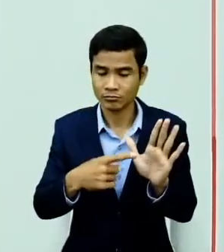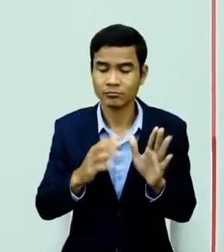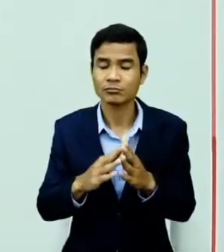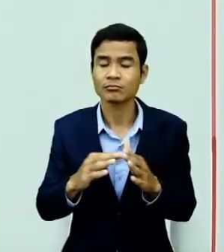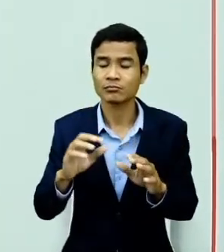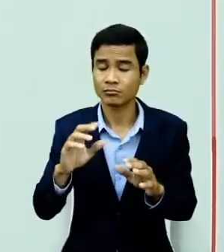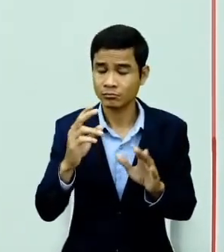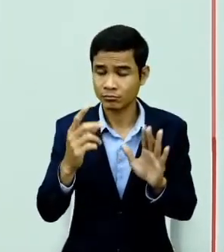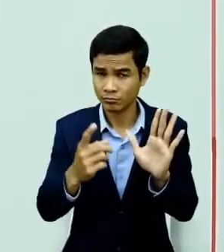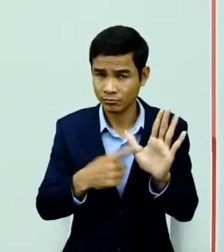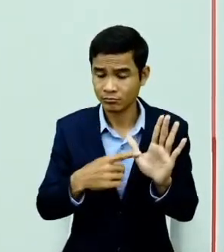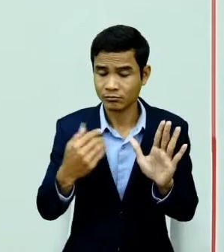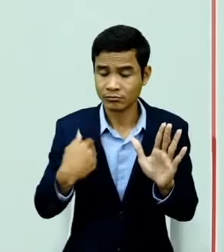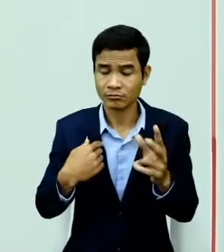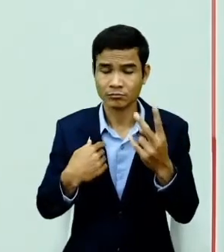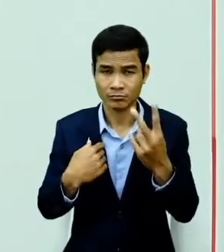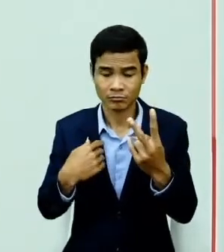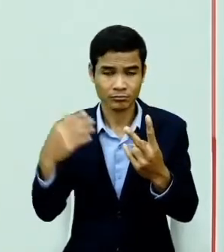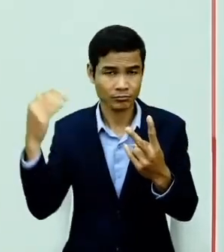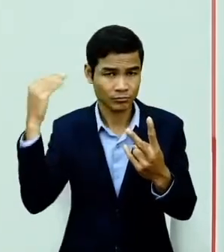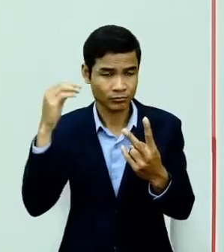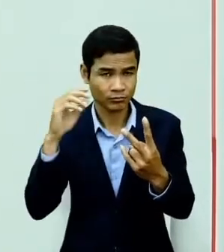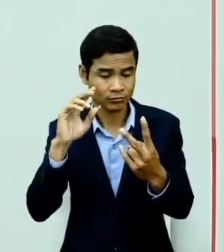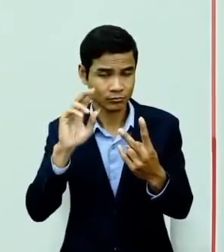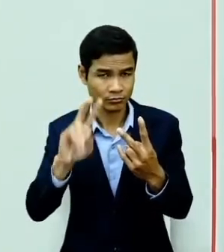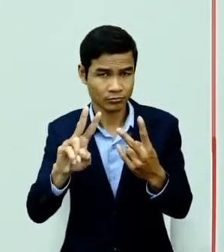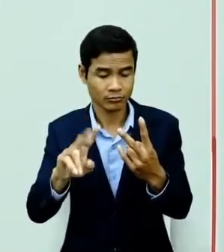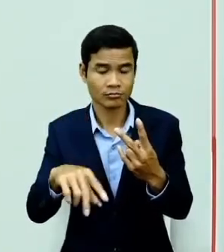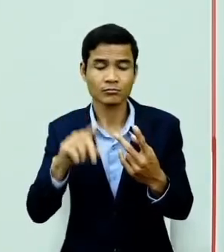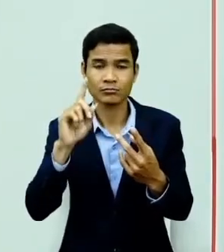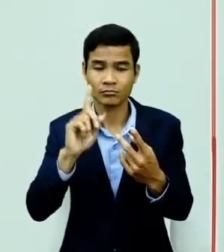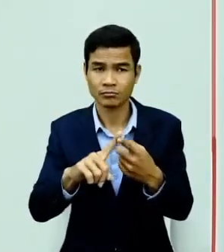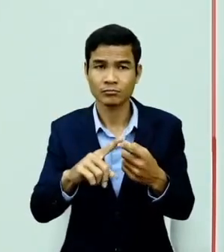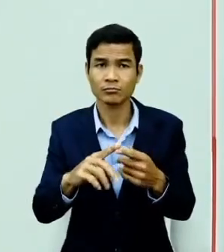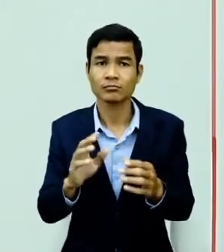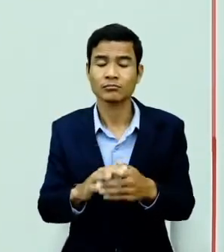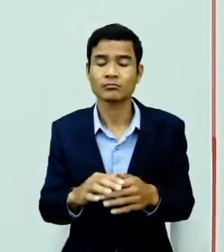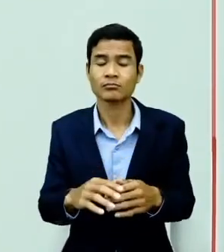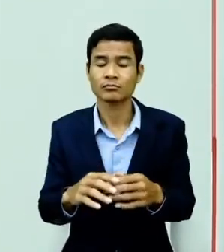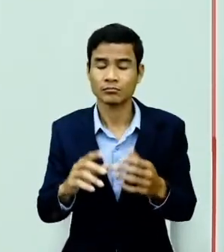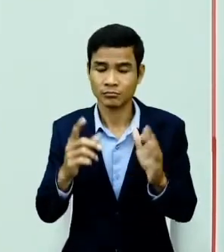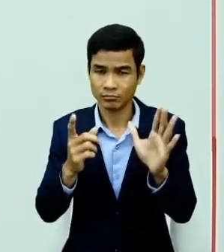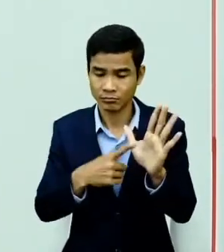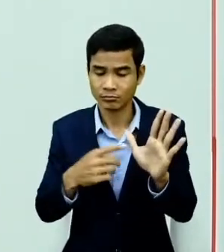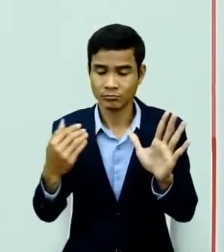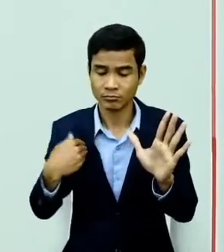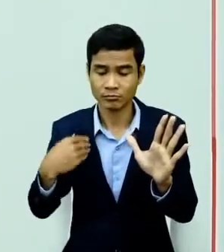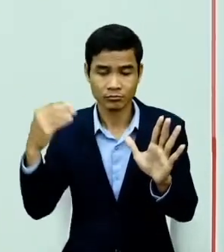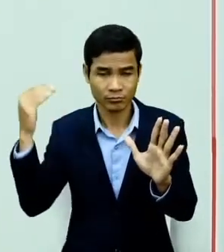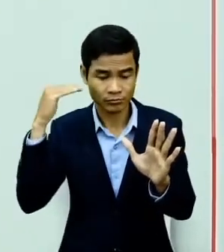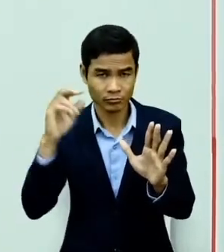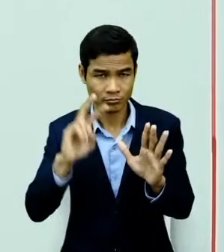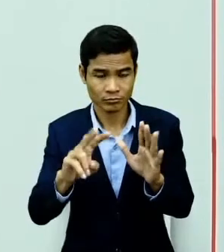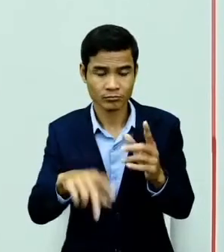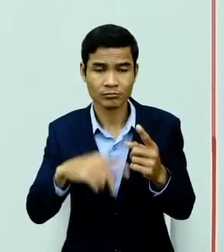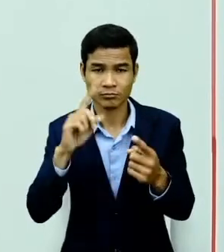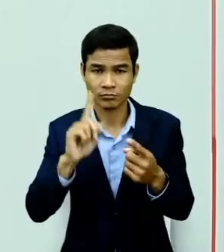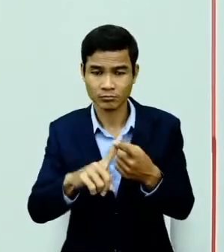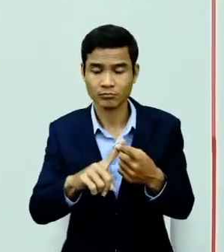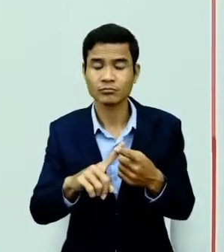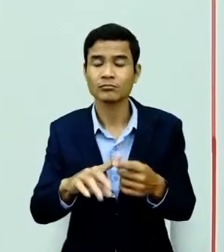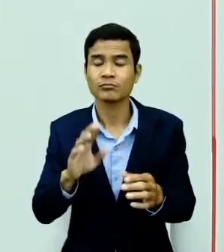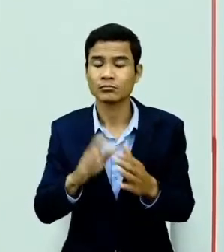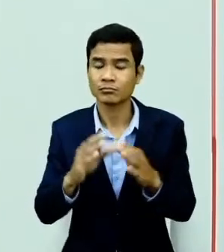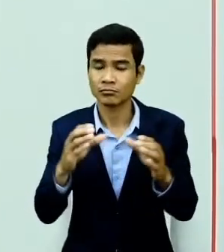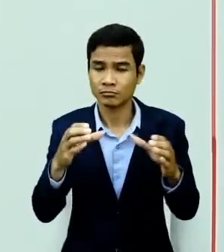មានស2គឺស្ដាប់អ្នកគ្រូម្ដងទៀតស្រៈអេនេះគឺមានស2ចាសទី1ដែលរៀននៅជា